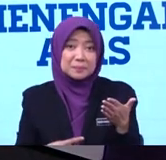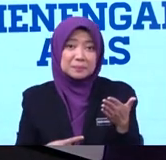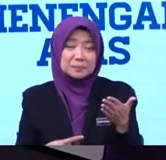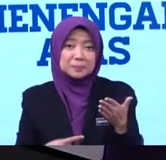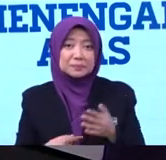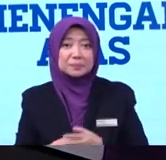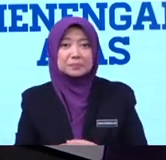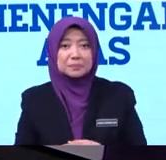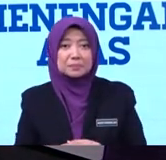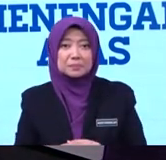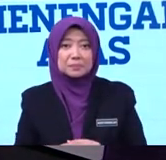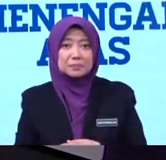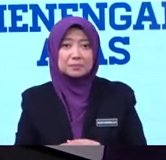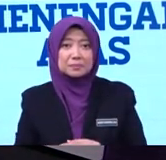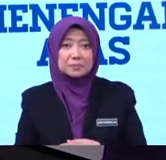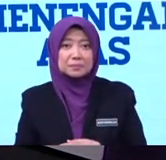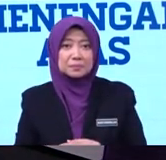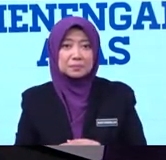pencemaran tanah